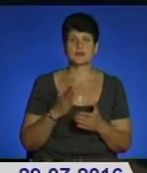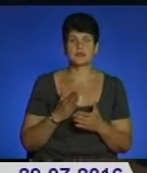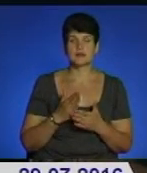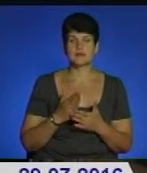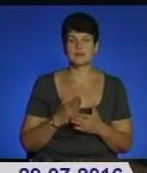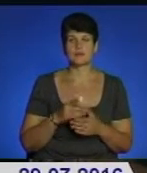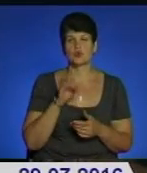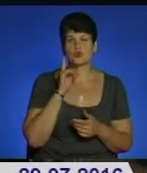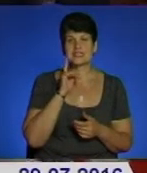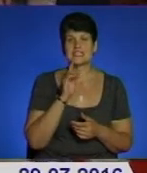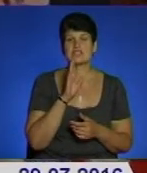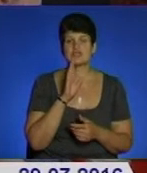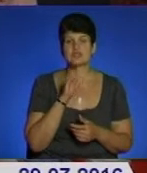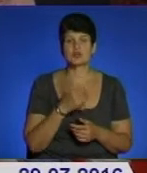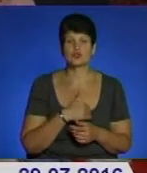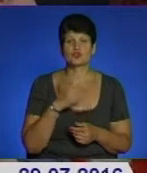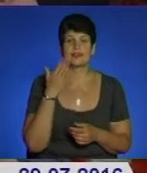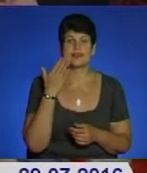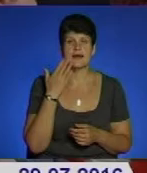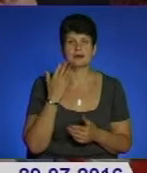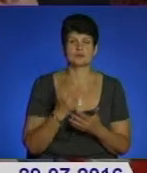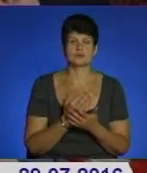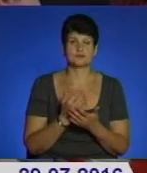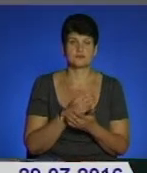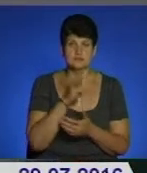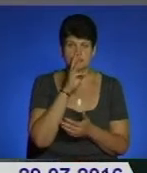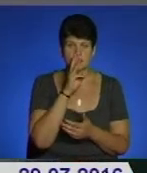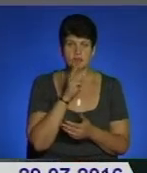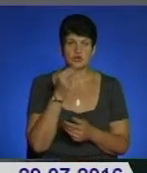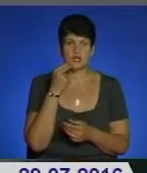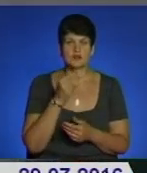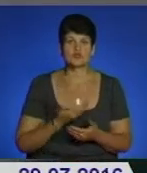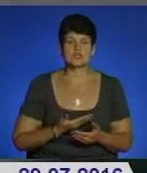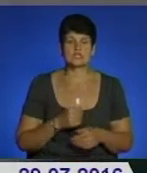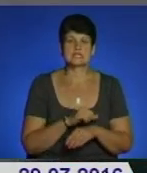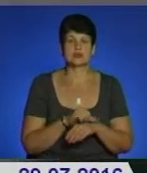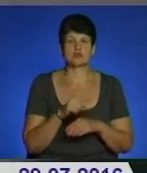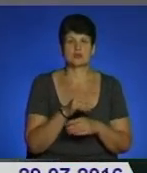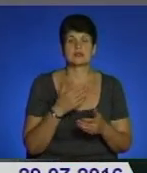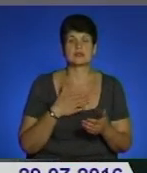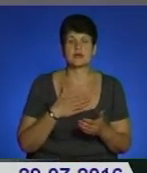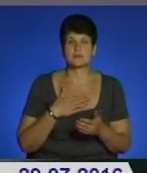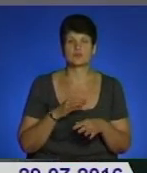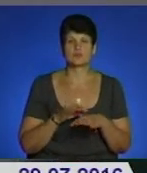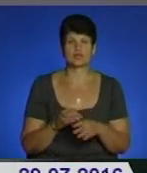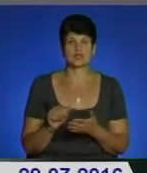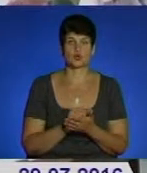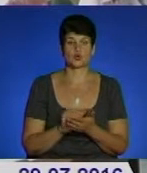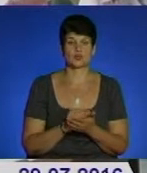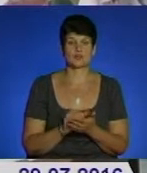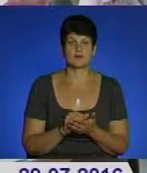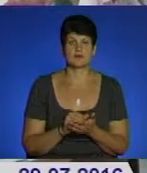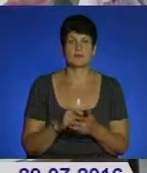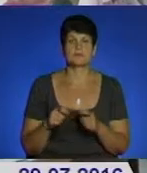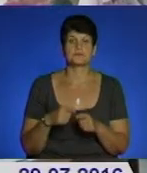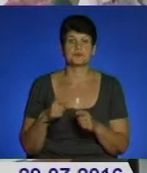які шукають легкого заробітку та кращого життя за кордоном. Нами проводиться документування злочину по торгівлі